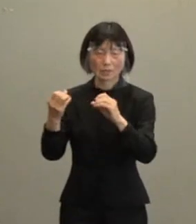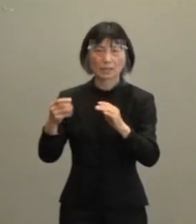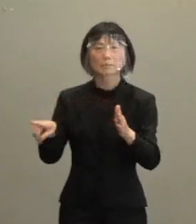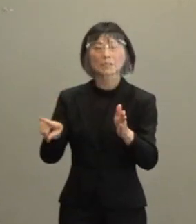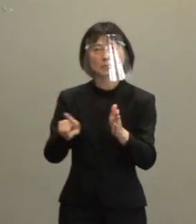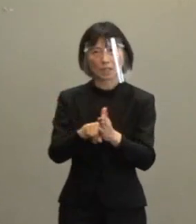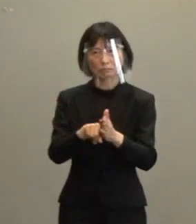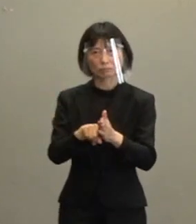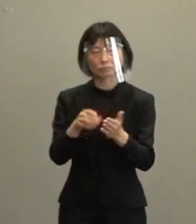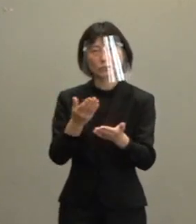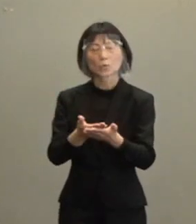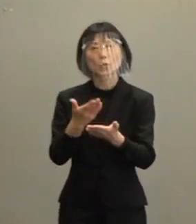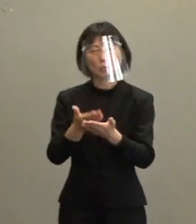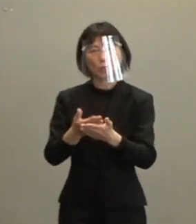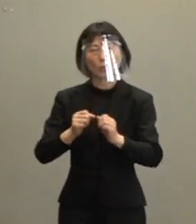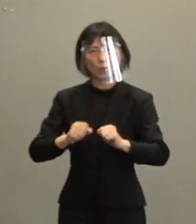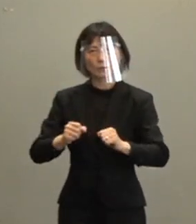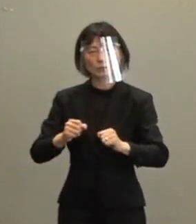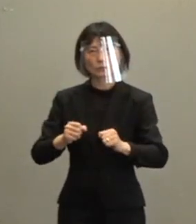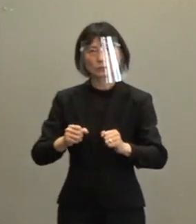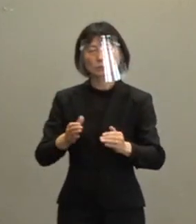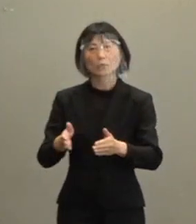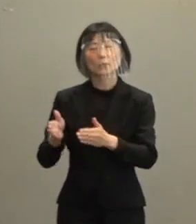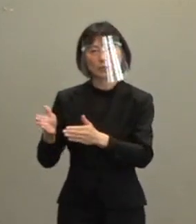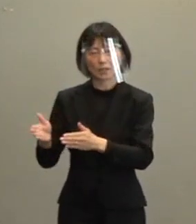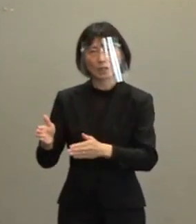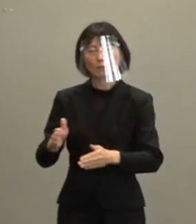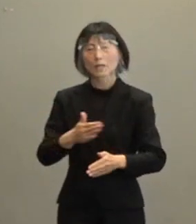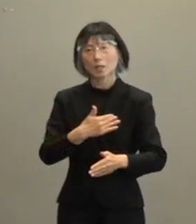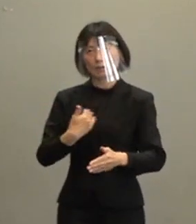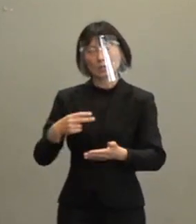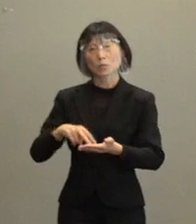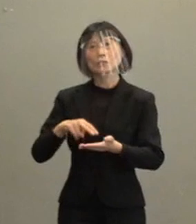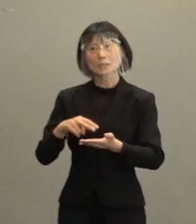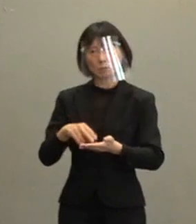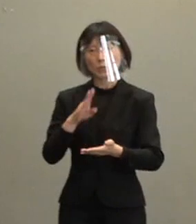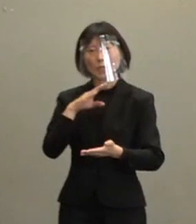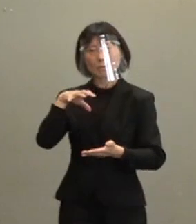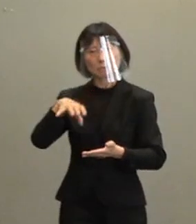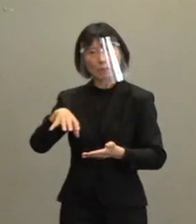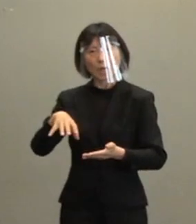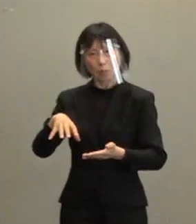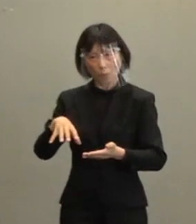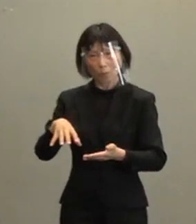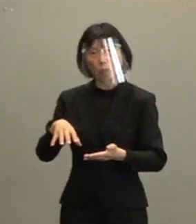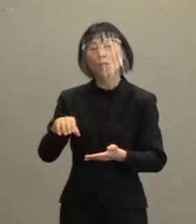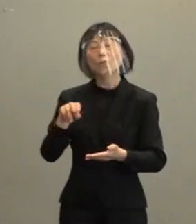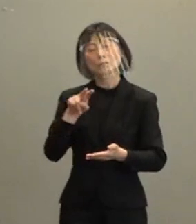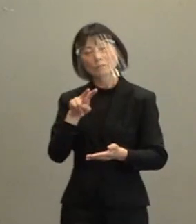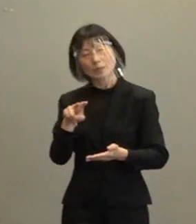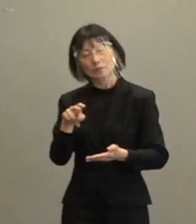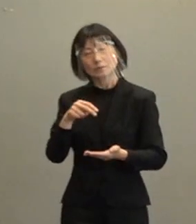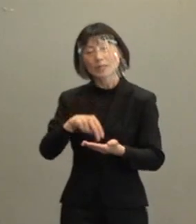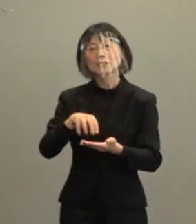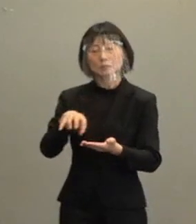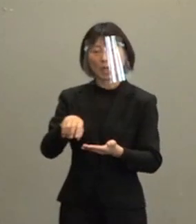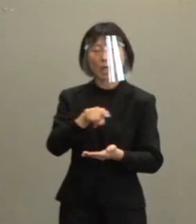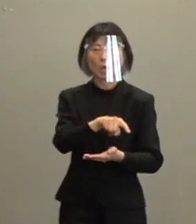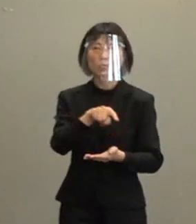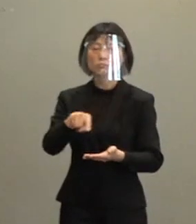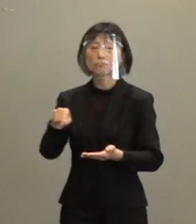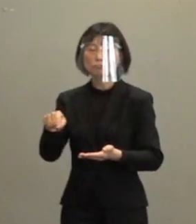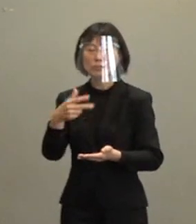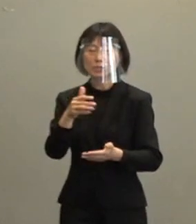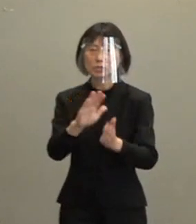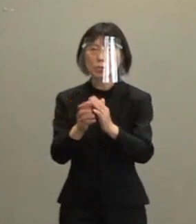要望を行っていく一方で我々県としてもですね、せっかく現場を預かる立場でありますので、それぞれの現場市町村の状